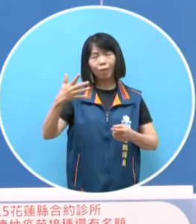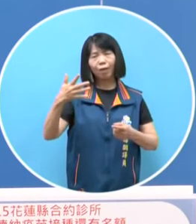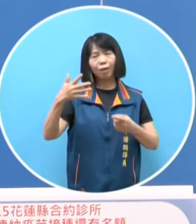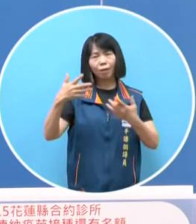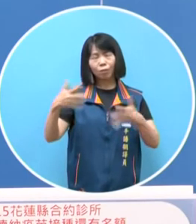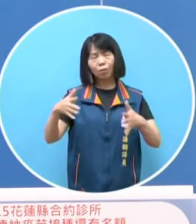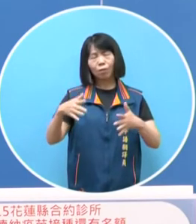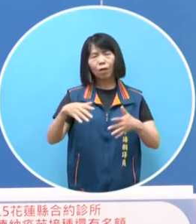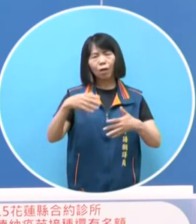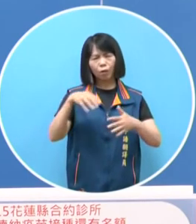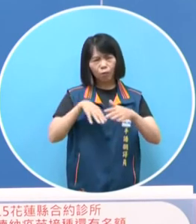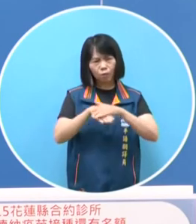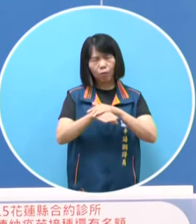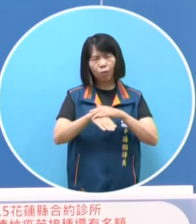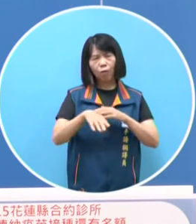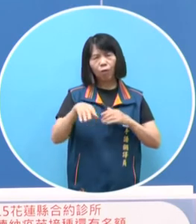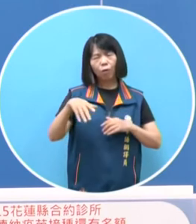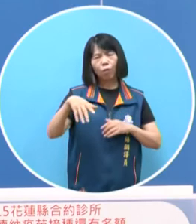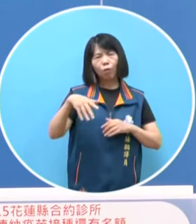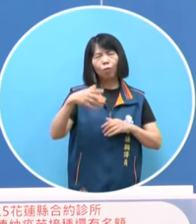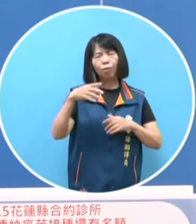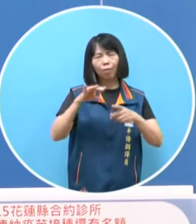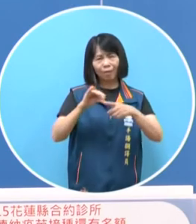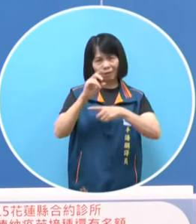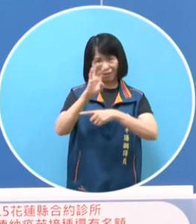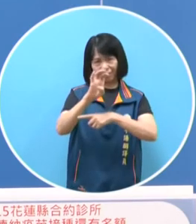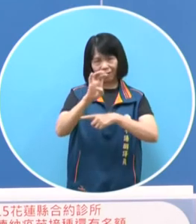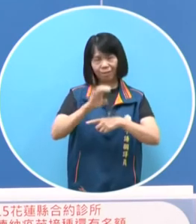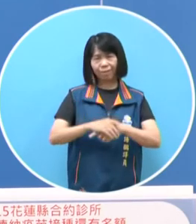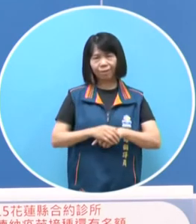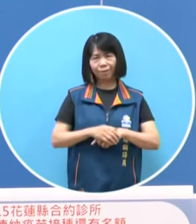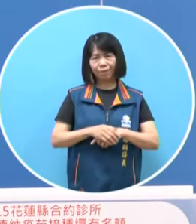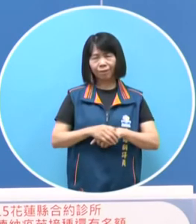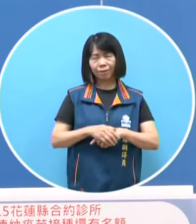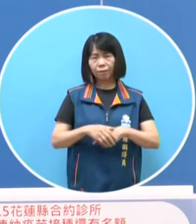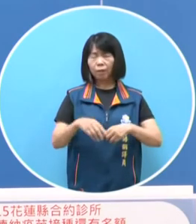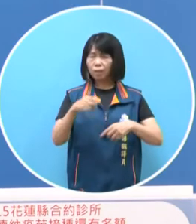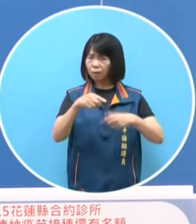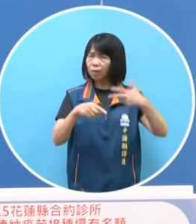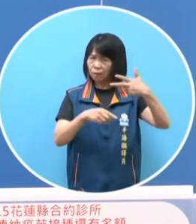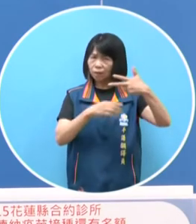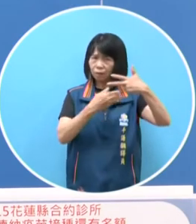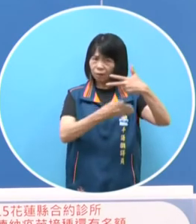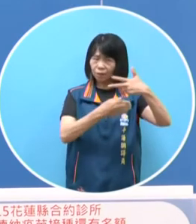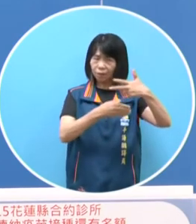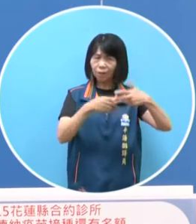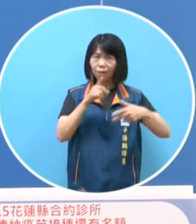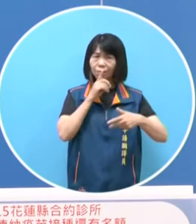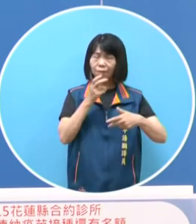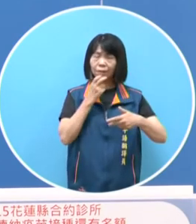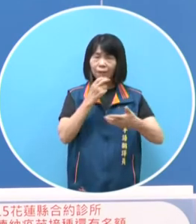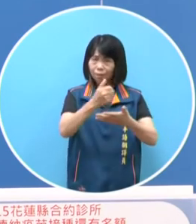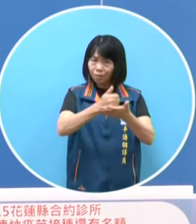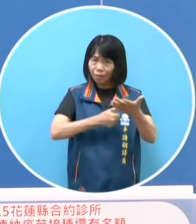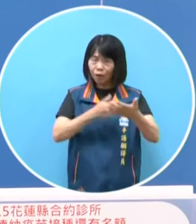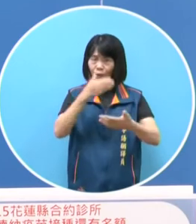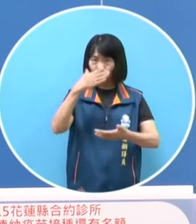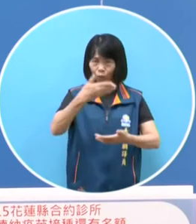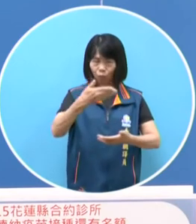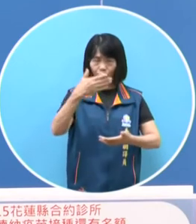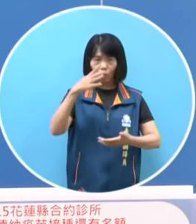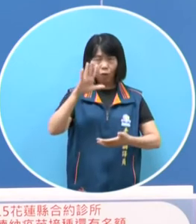量是40%。可是那时候呢，是在这个7月9号中央配付到我们